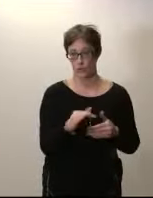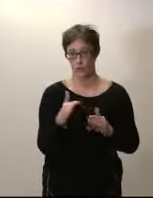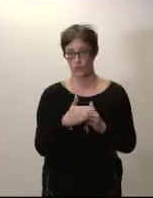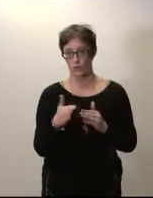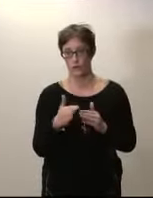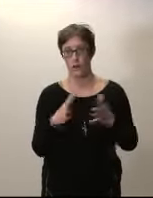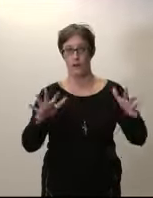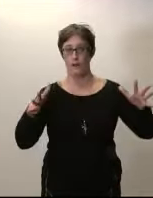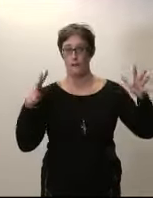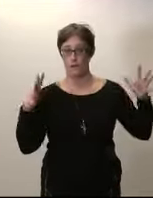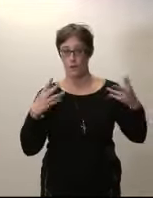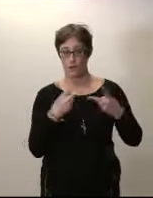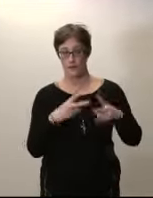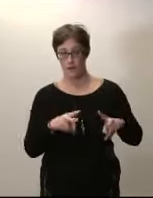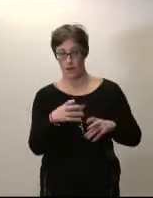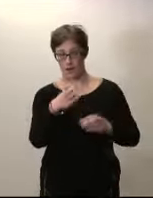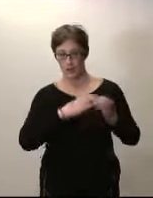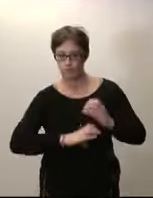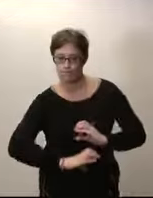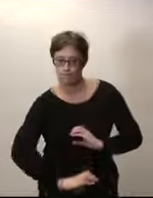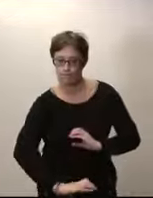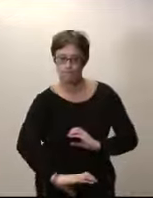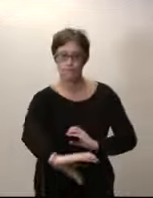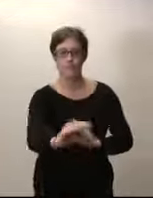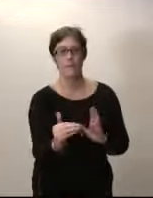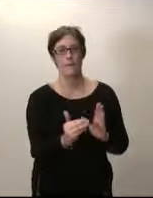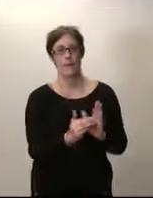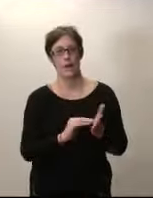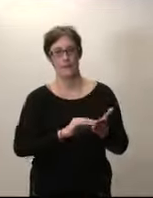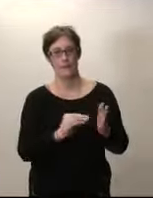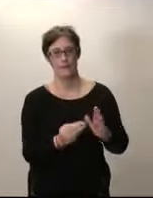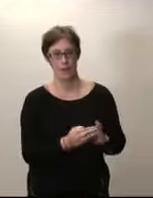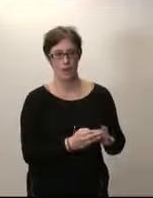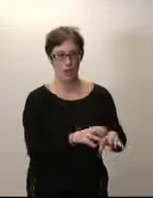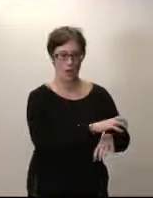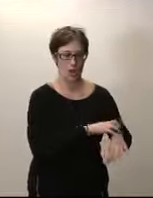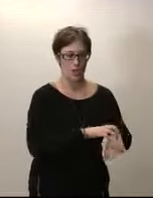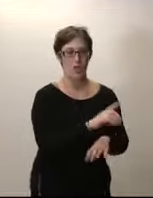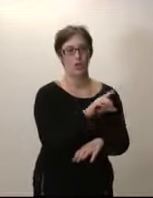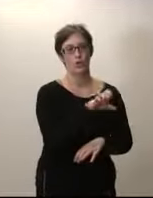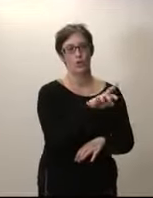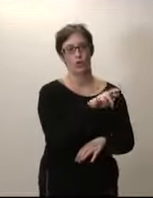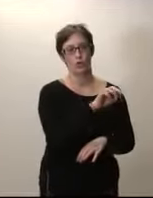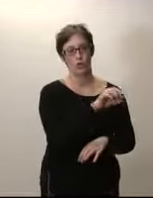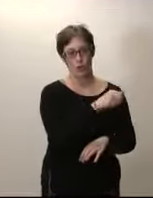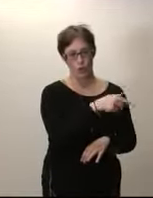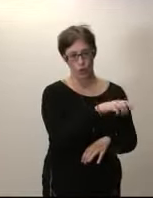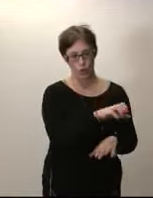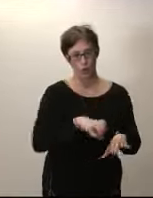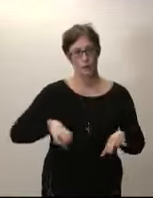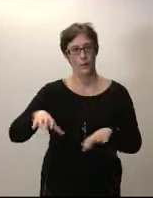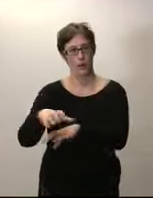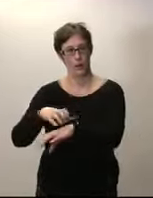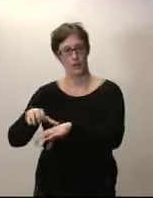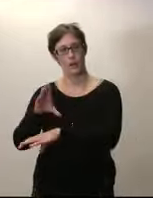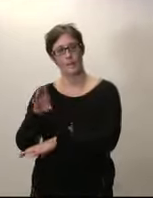un émissaire de refoulement des eaux usées d'une longueur de 1000 mètres linéaires entre les quartiers de Trange et des Langes. Cette occupation de terrain fait l'objet